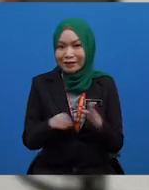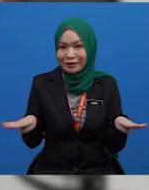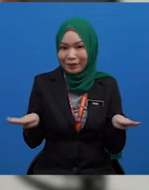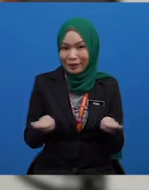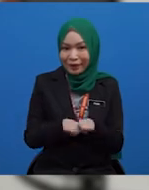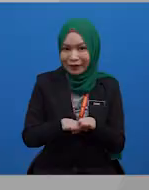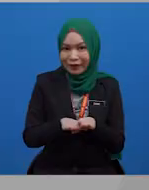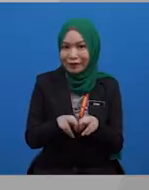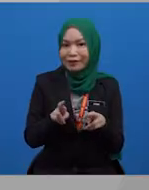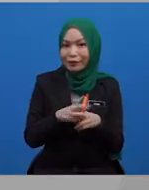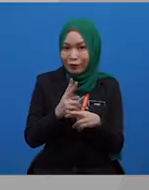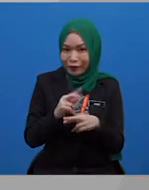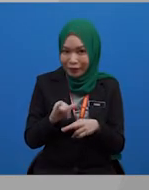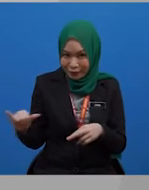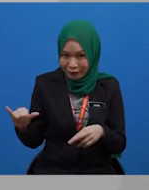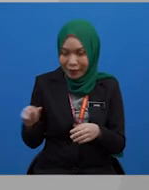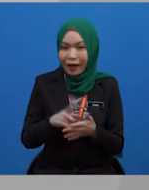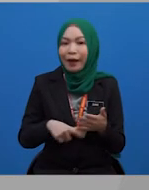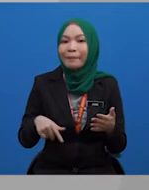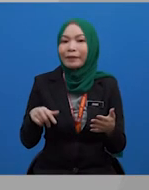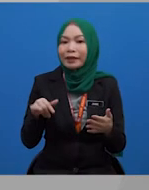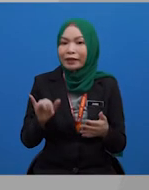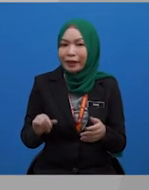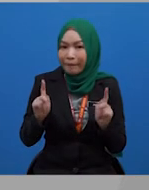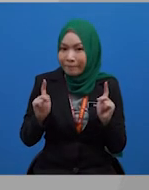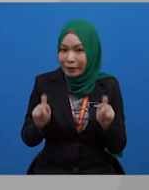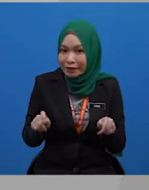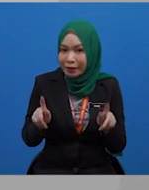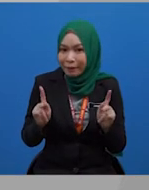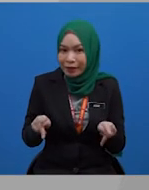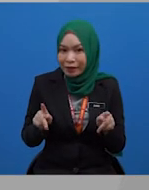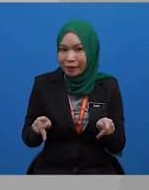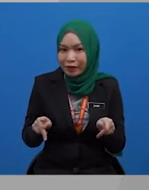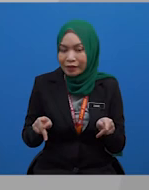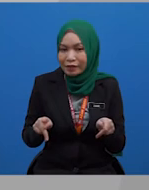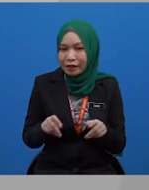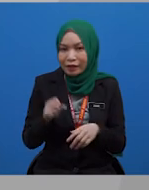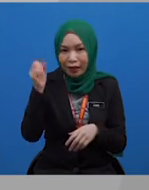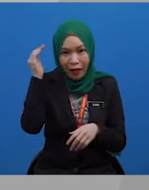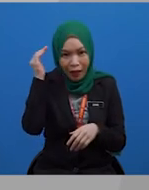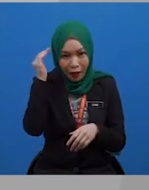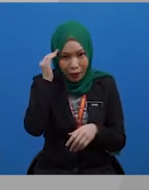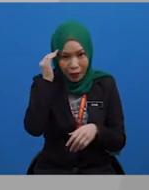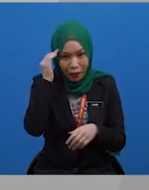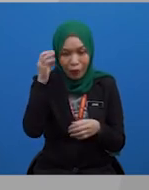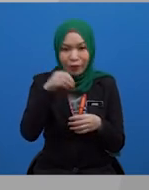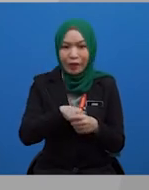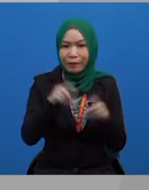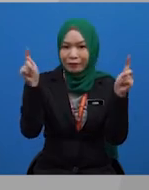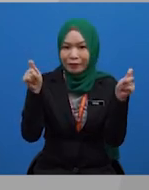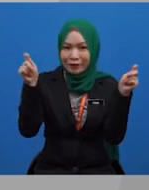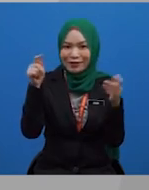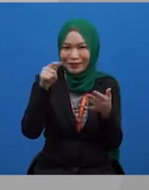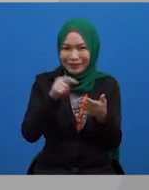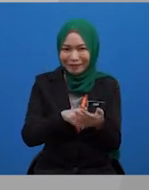Sebagai kesimpulannya, apa yang perlu pelajar pelajari dalam bidang atau subjek pengajian perniagaan STPM